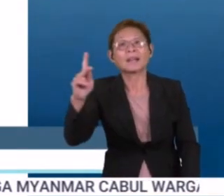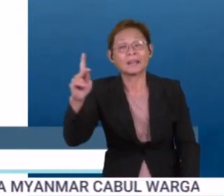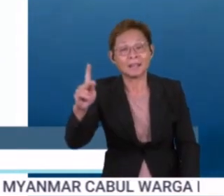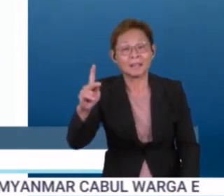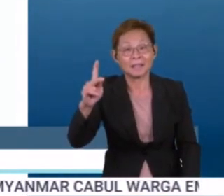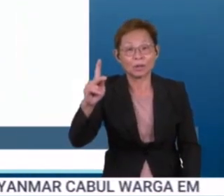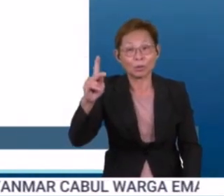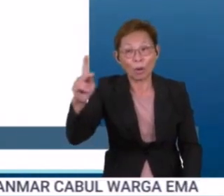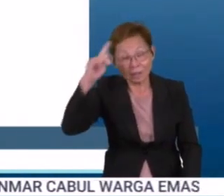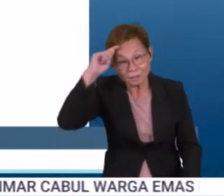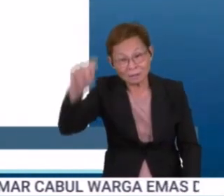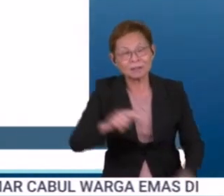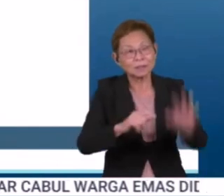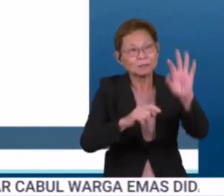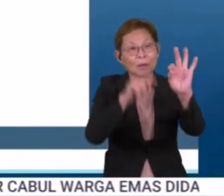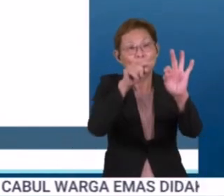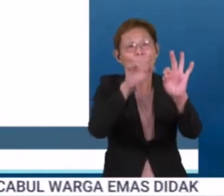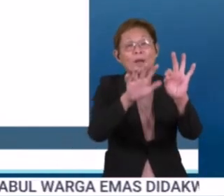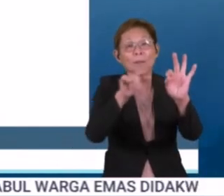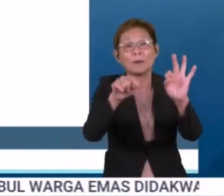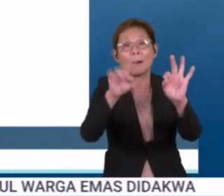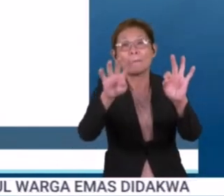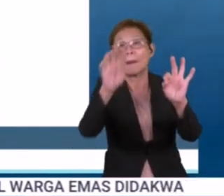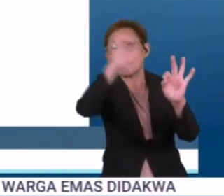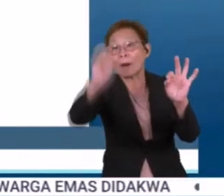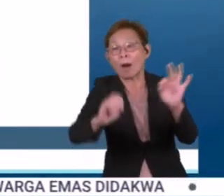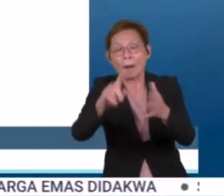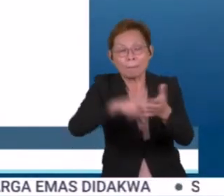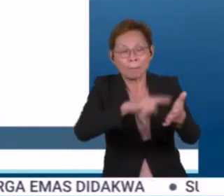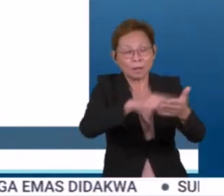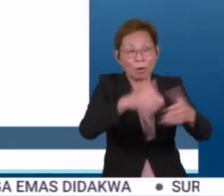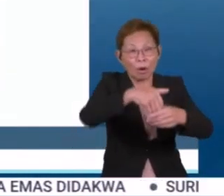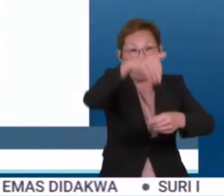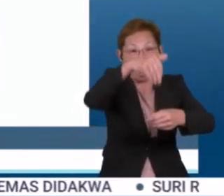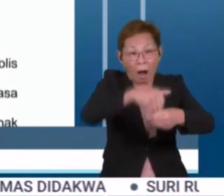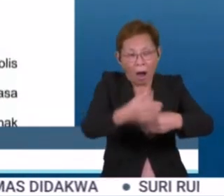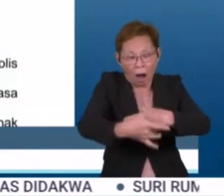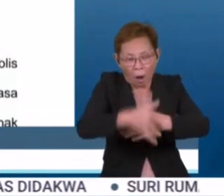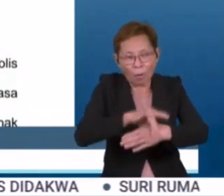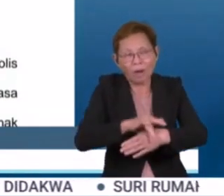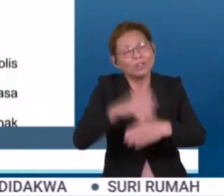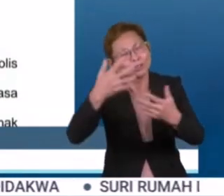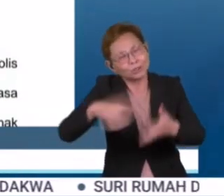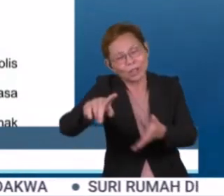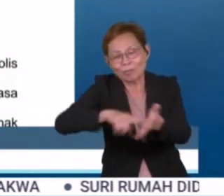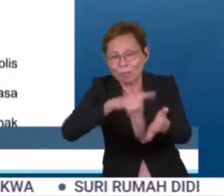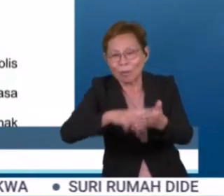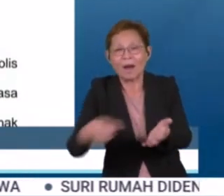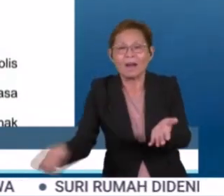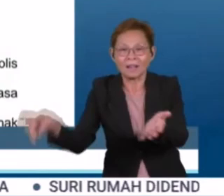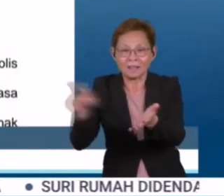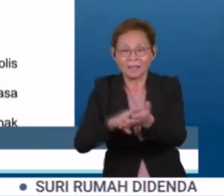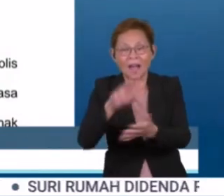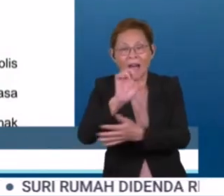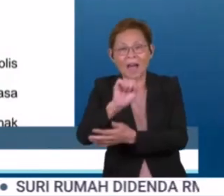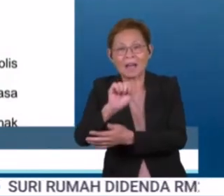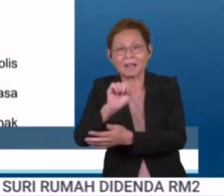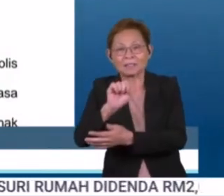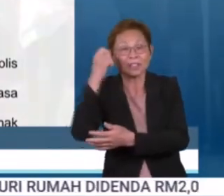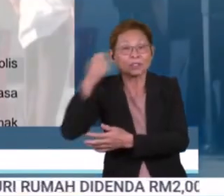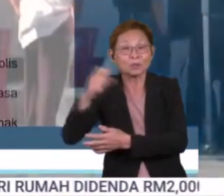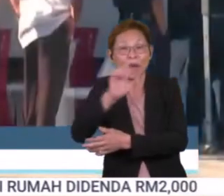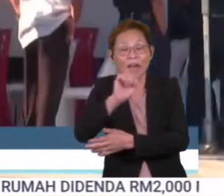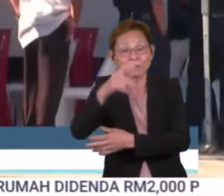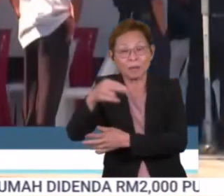Terengganu 95.47% pengundi awal menunaikan tanggungjawab kenyataan setiausaha SPR Datuk indera